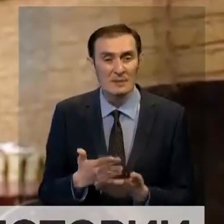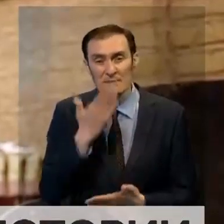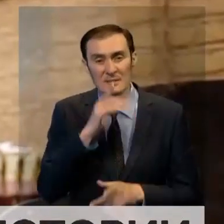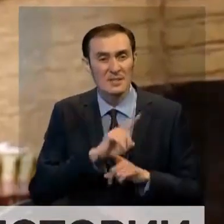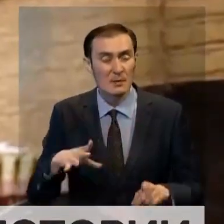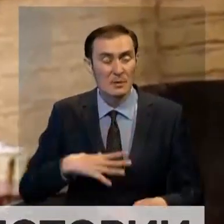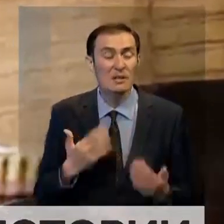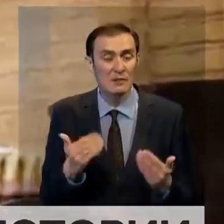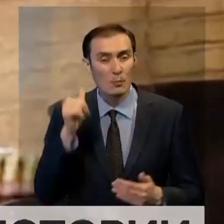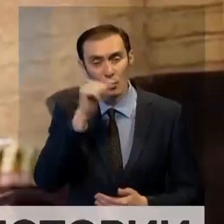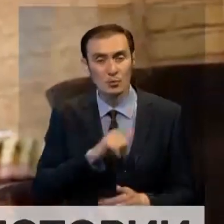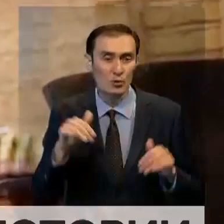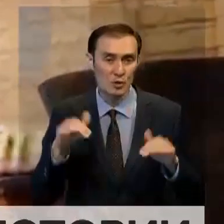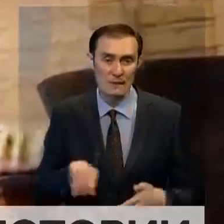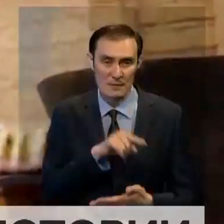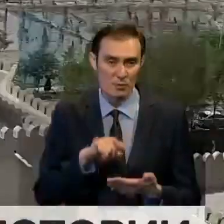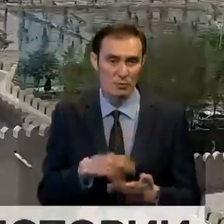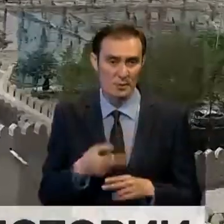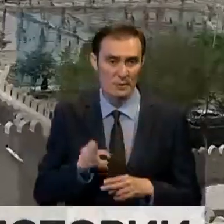запах. В этом году вопрос решили.